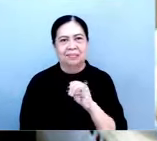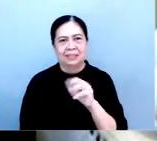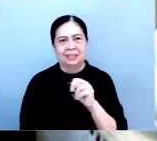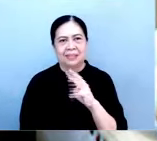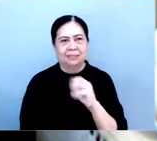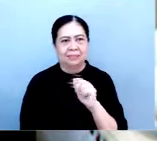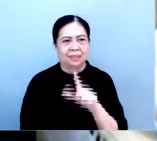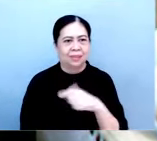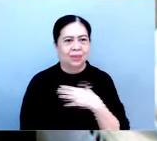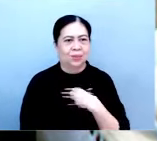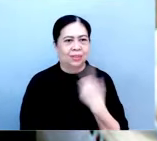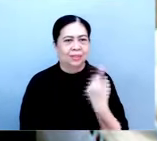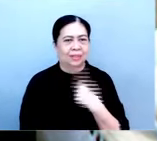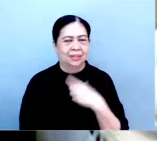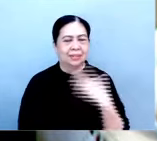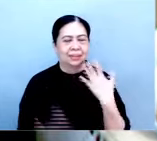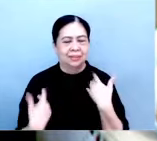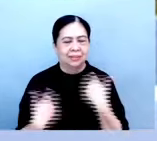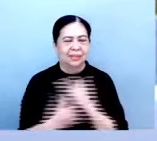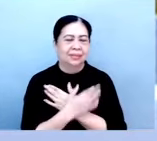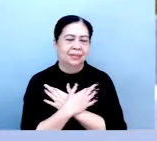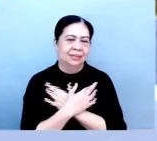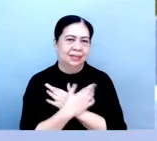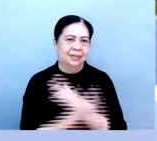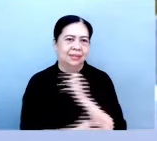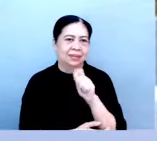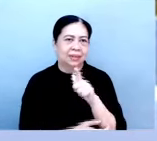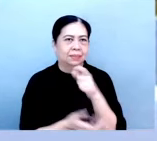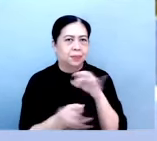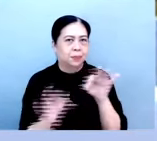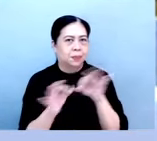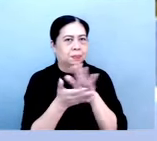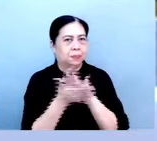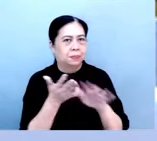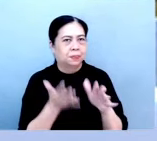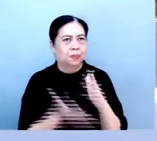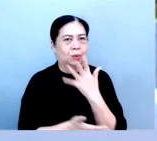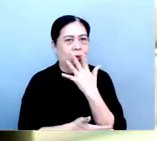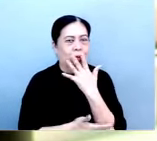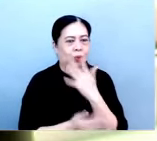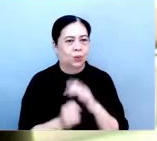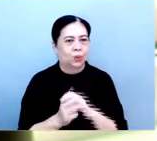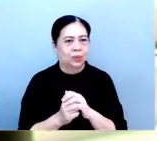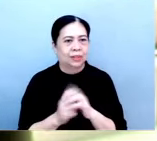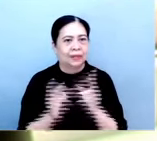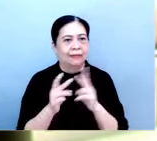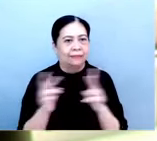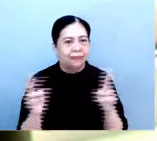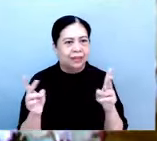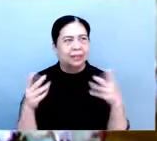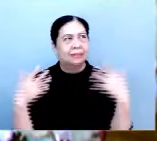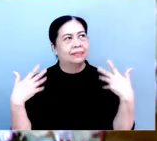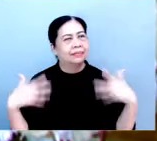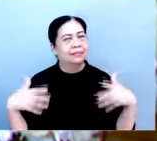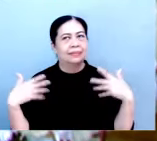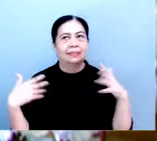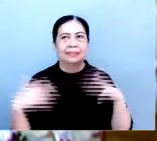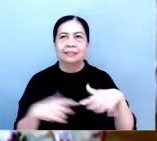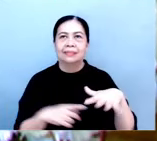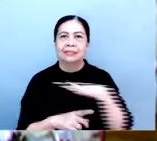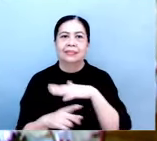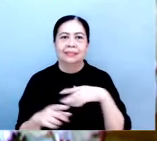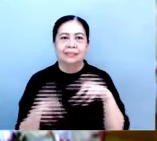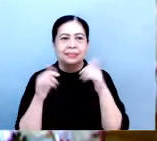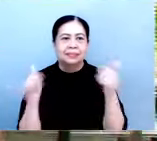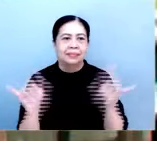parang na-re-relax ako. Yung malinis lang yung pating kulay. Yeah. Can I just say, very maaliwala siya. Parang pareho